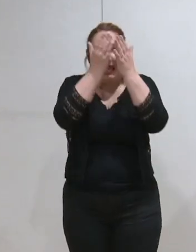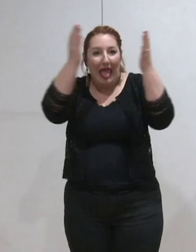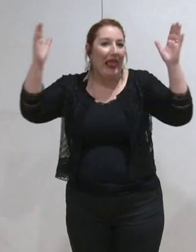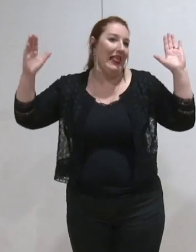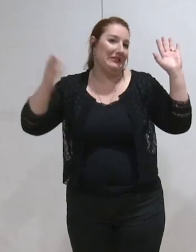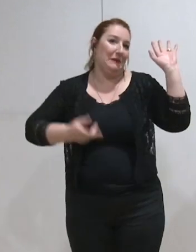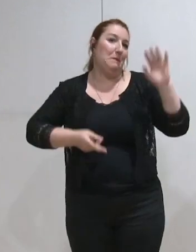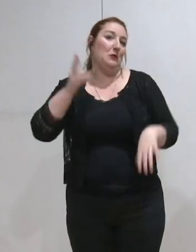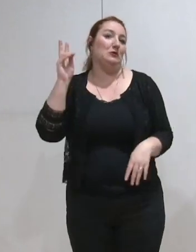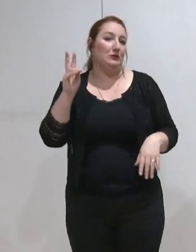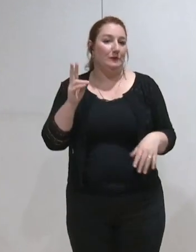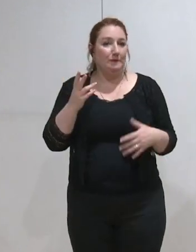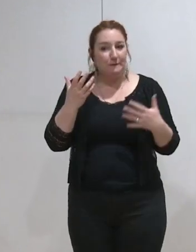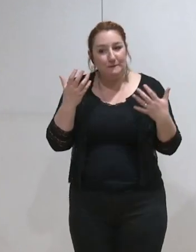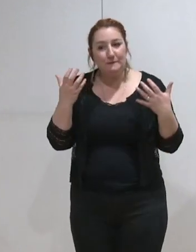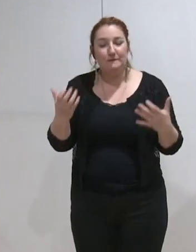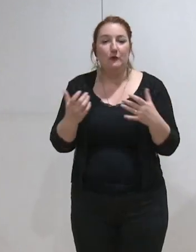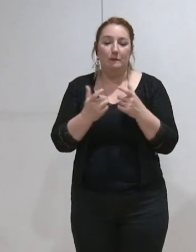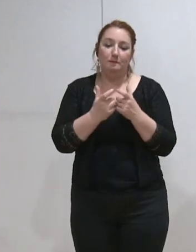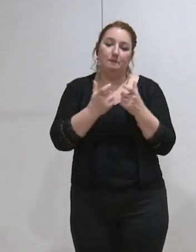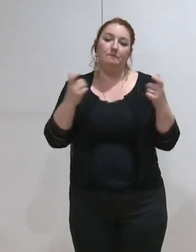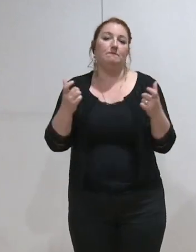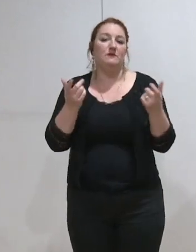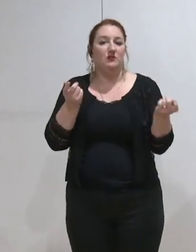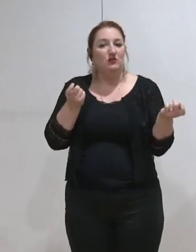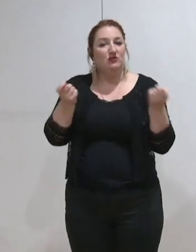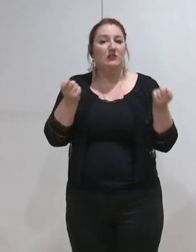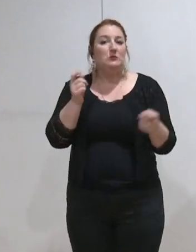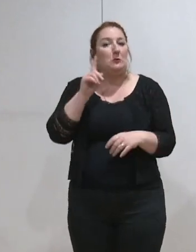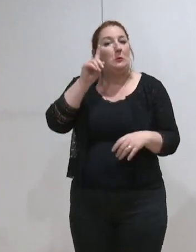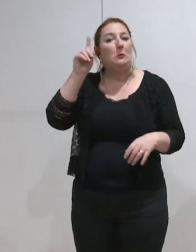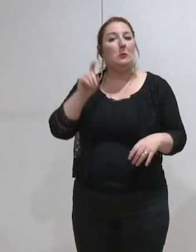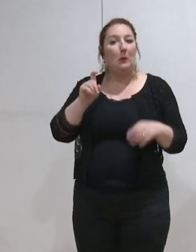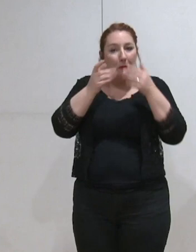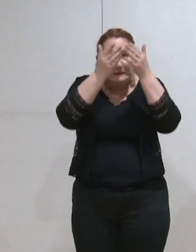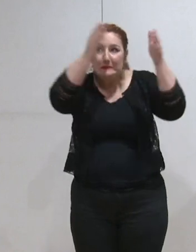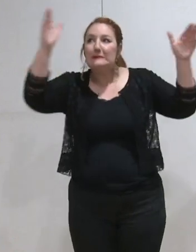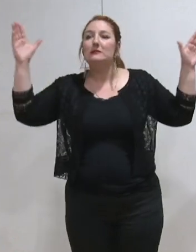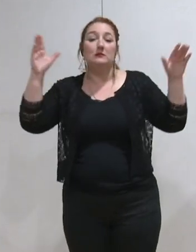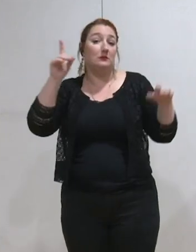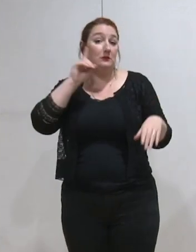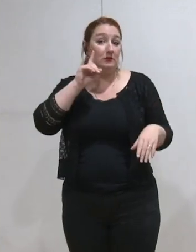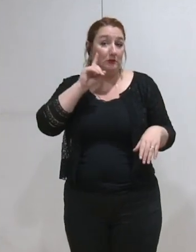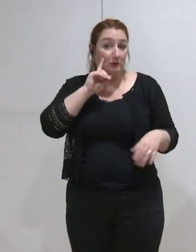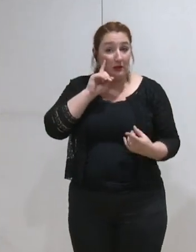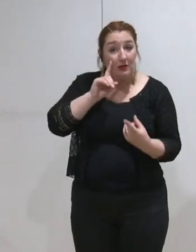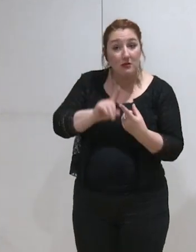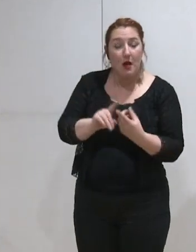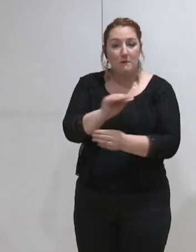le la zone d'intervention de la gestion de l'eau parce que pour la sécurisation